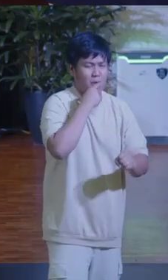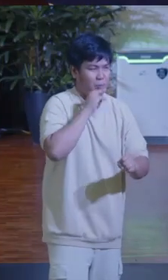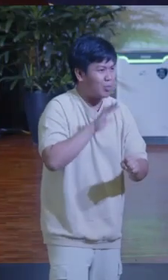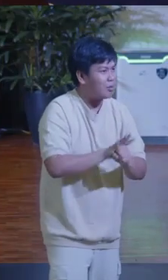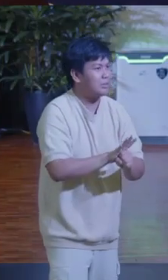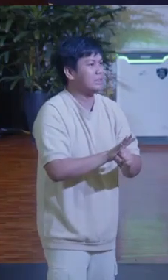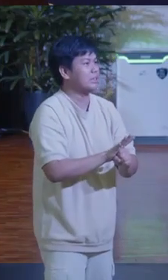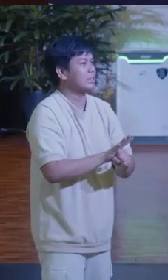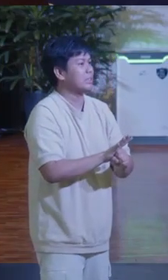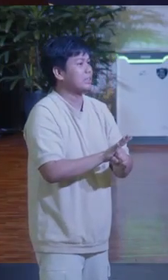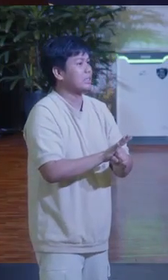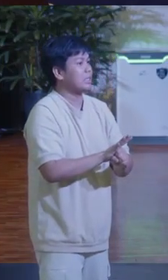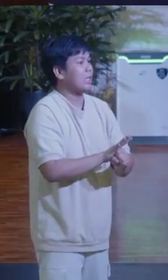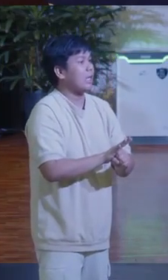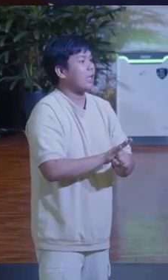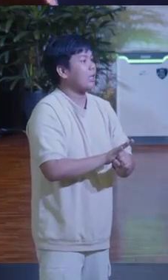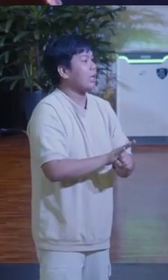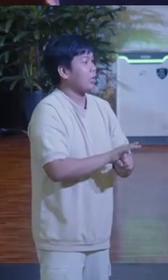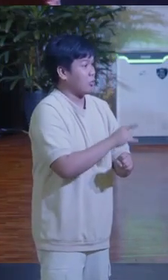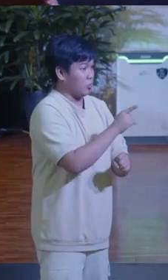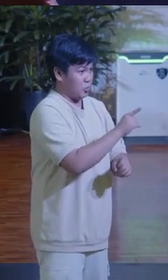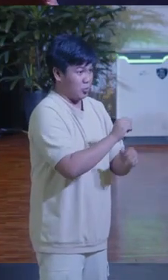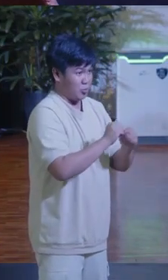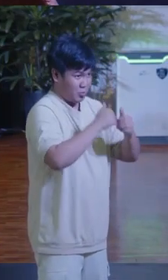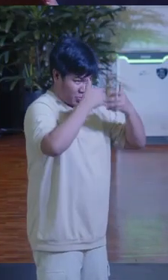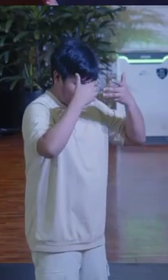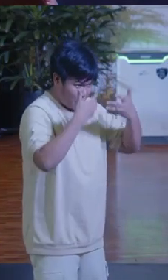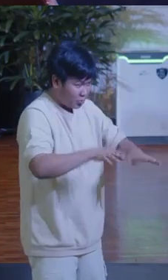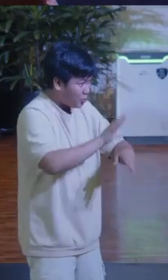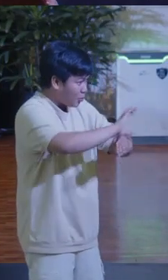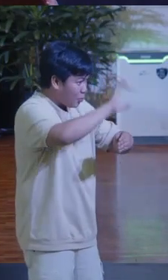ng Kapaskuhan, nakalatag pa sa lamesa.